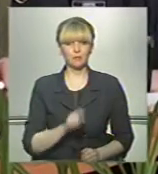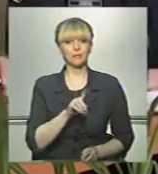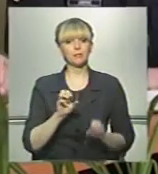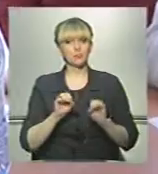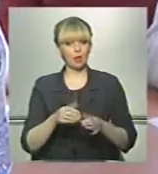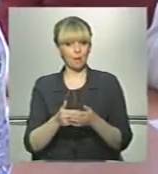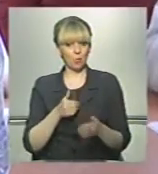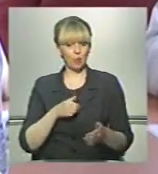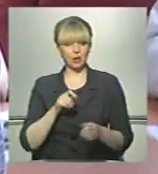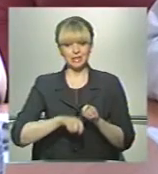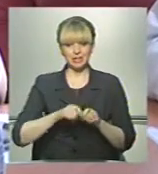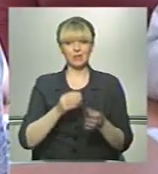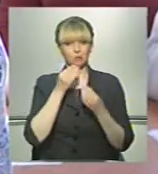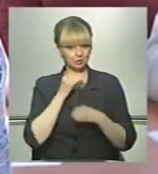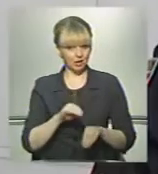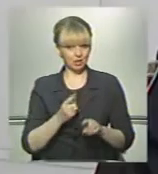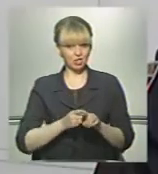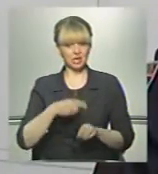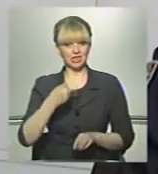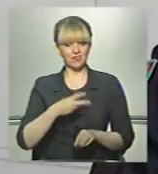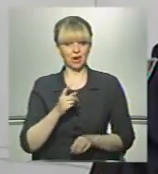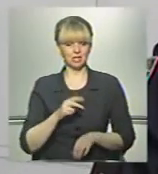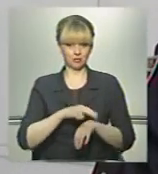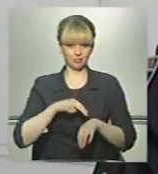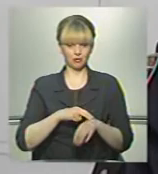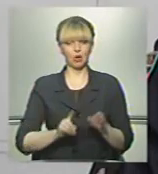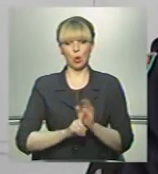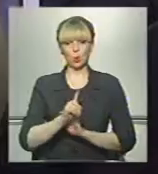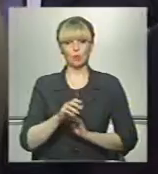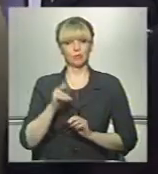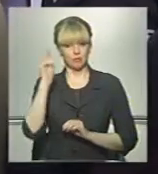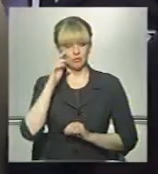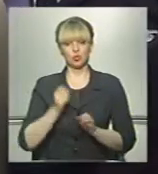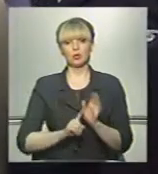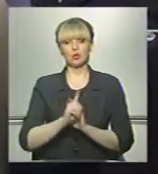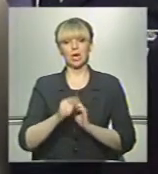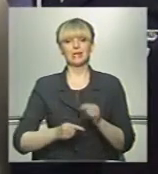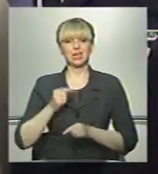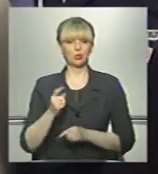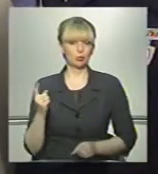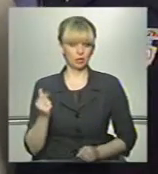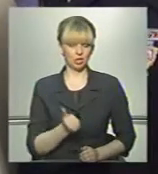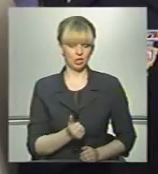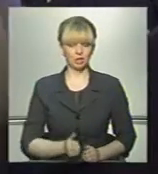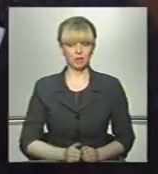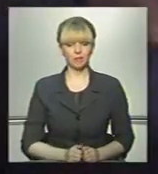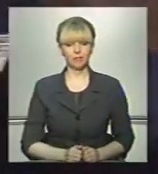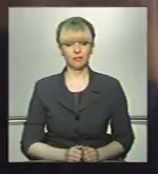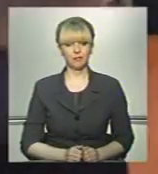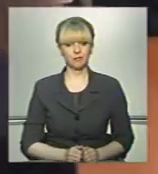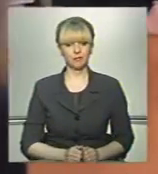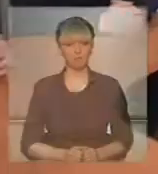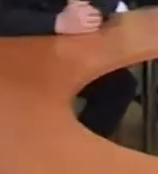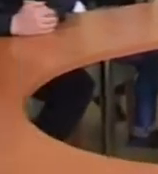здав попередні тести найкраще, а це 20 патрульних, розпочнуть заняття вже з початку наступного тижня. Вікторія Лупай,